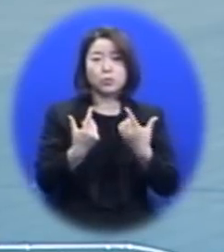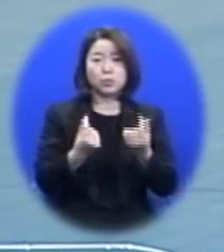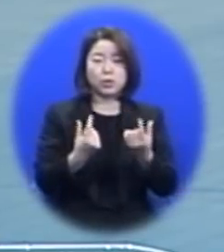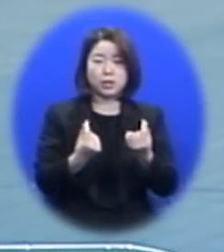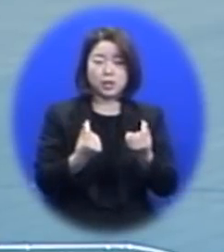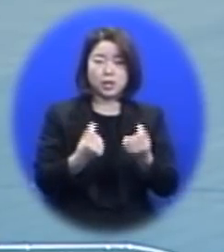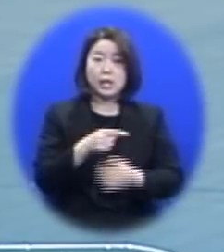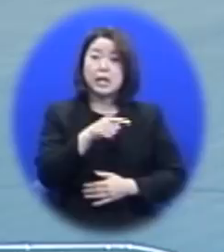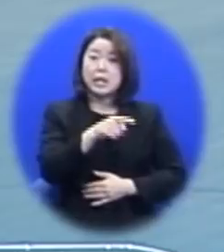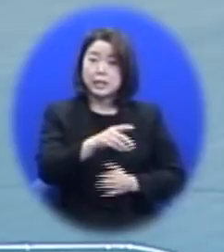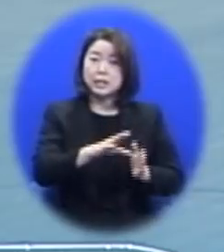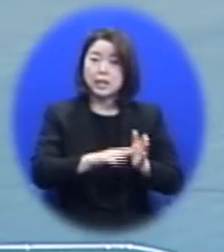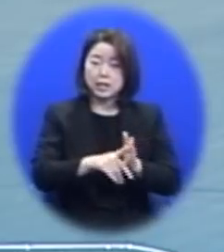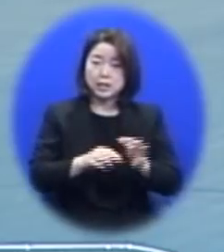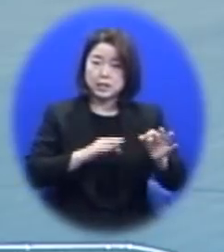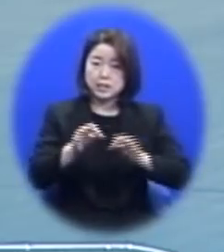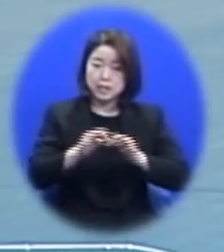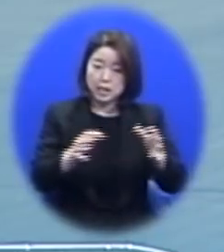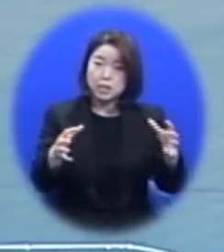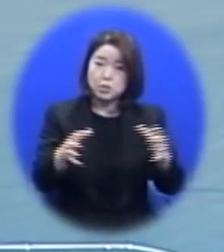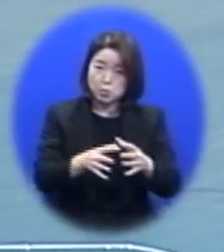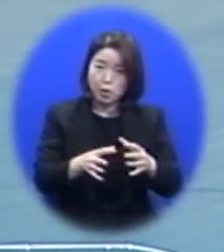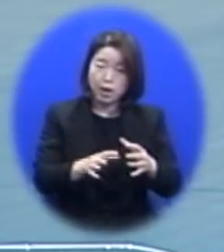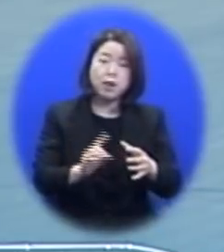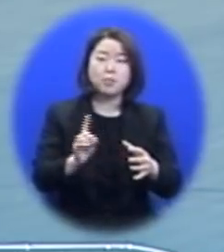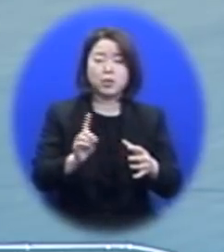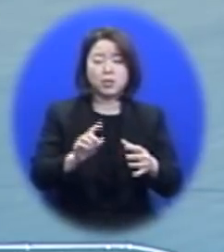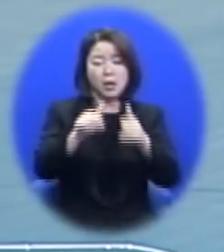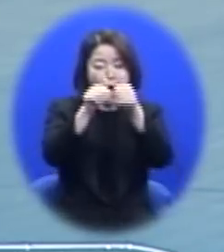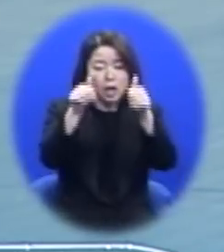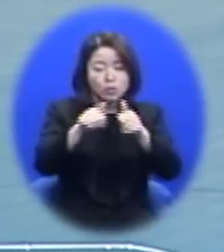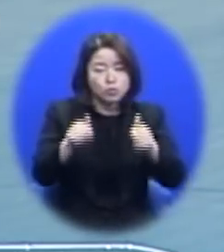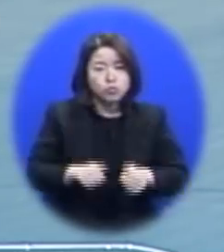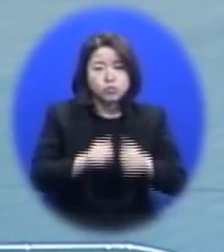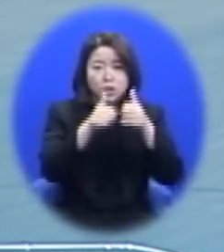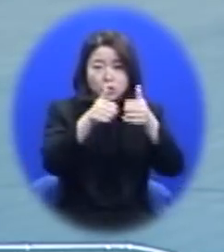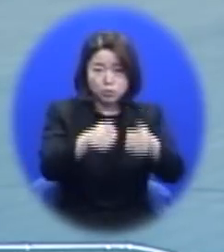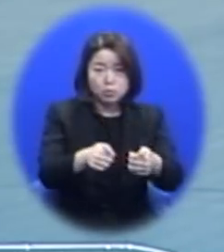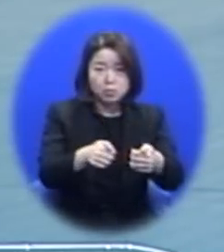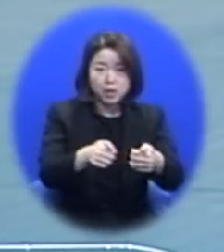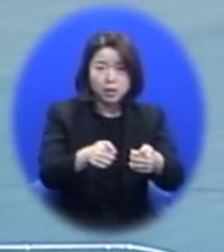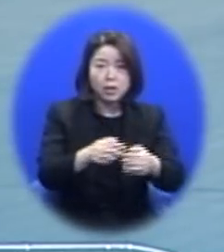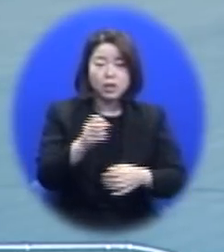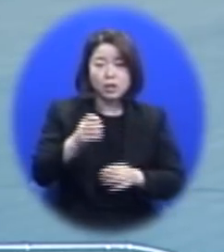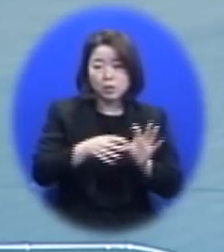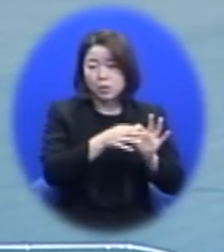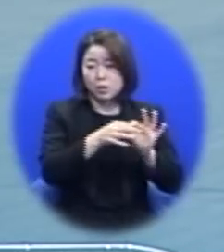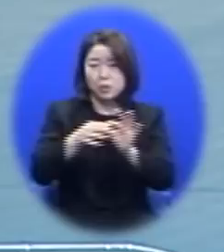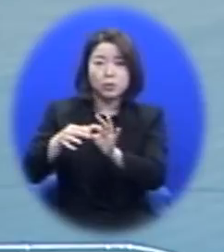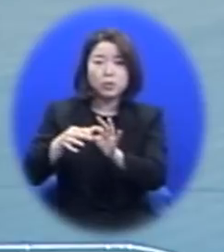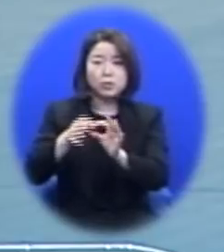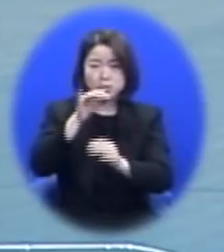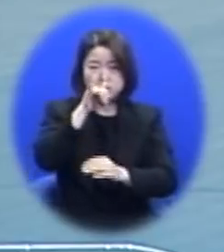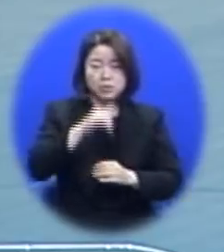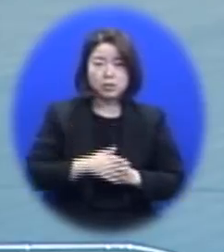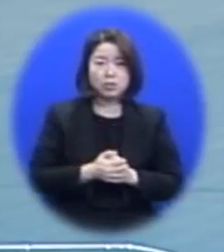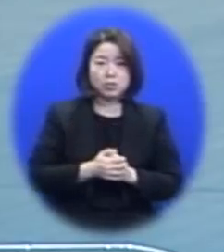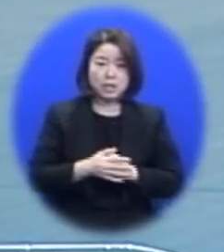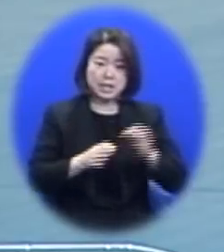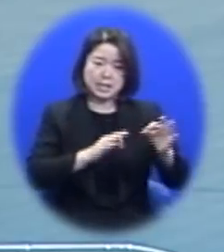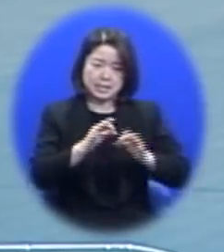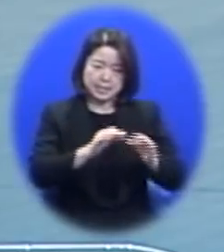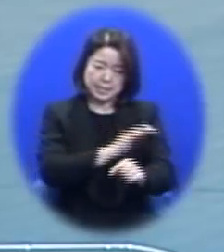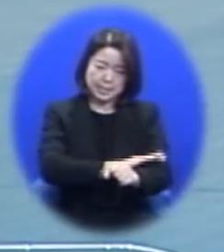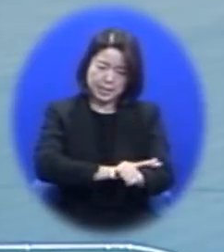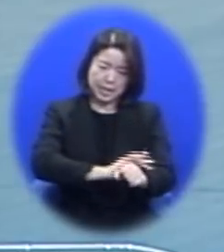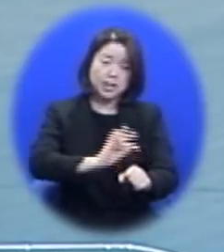상인 조합은 거의 다 우상 숭배와 직결되어 있었습니다. 장사 잘 되게 하라고